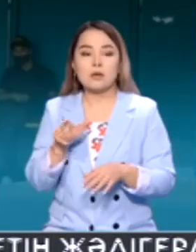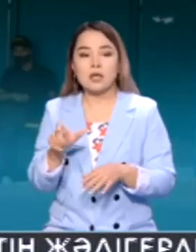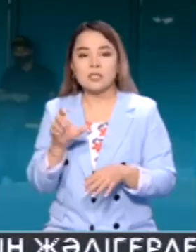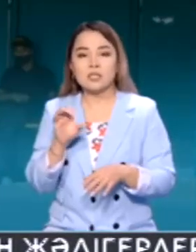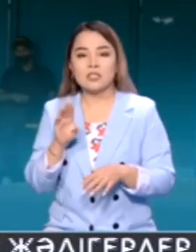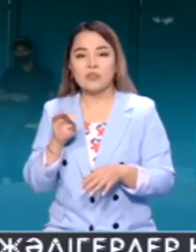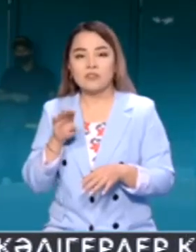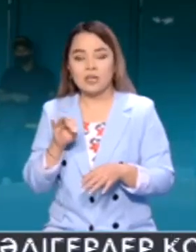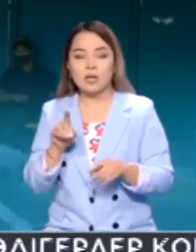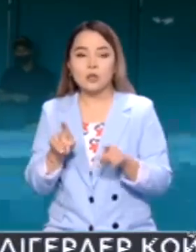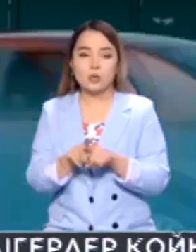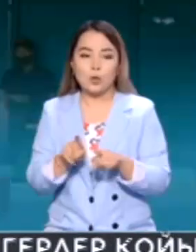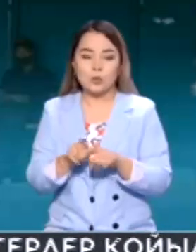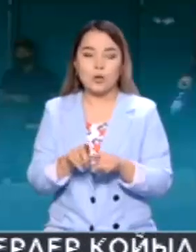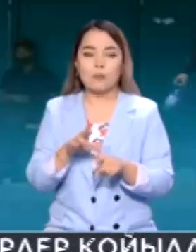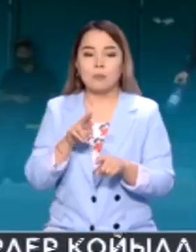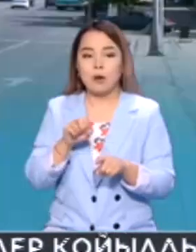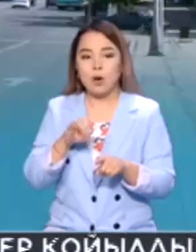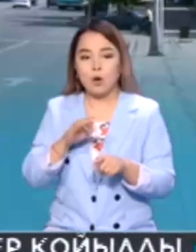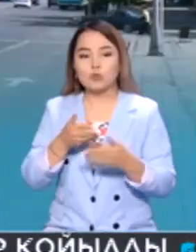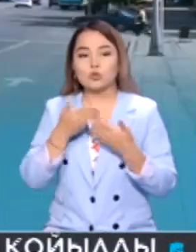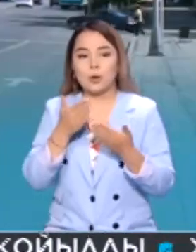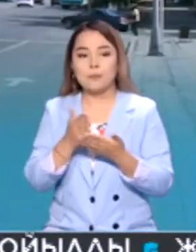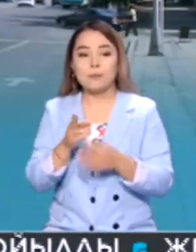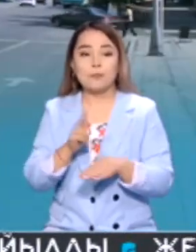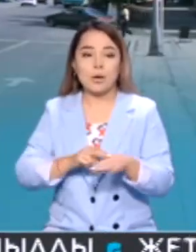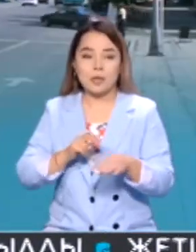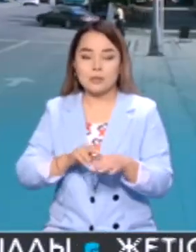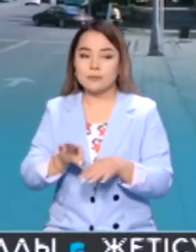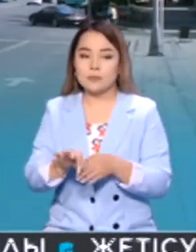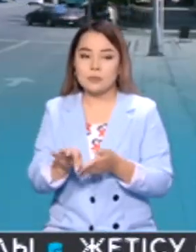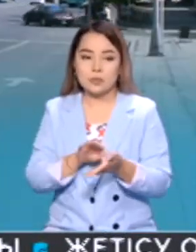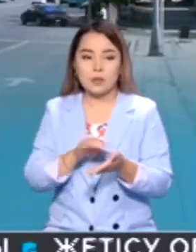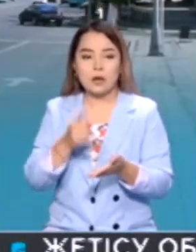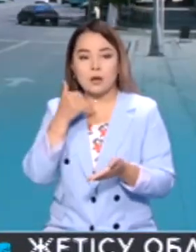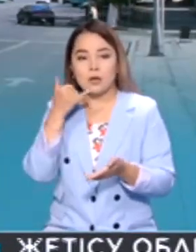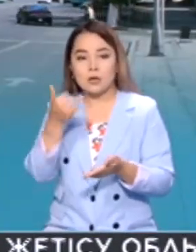сұраған. Тәртіп сақшылары осындай жағдайларда бірден полицияға хабарласуға кеңес берді.